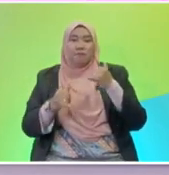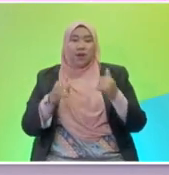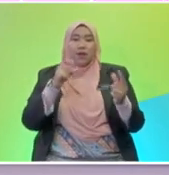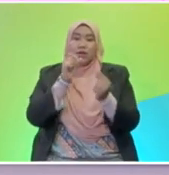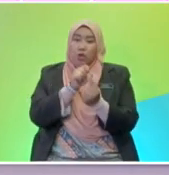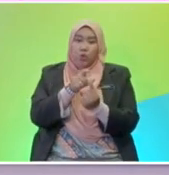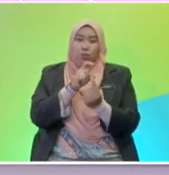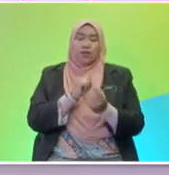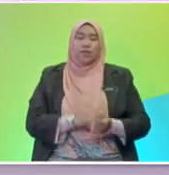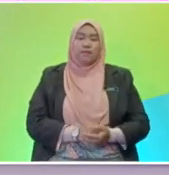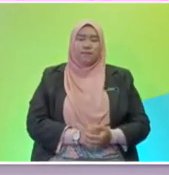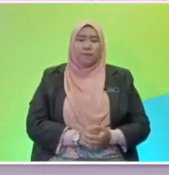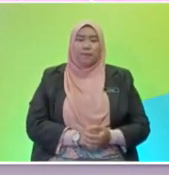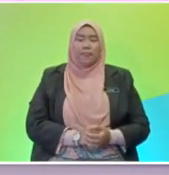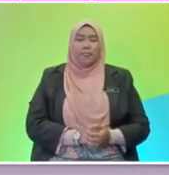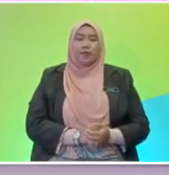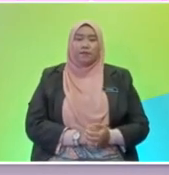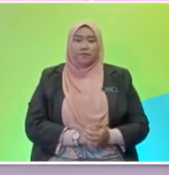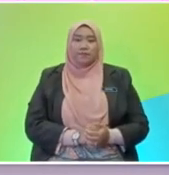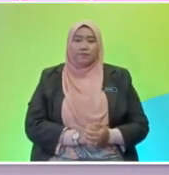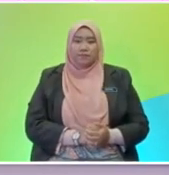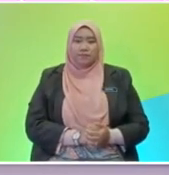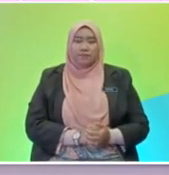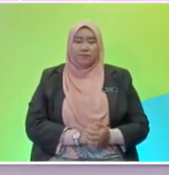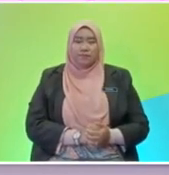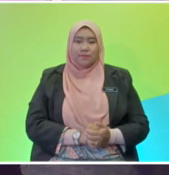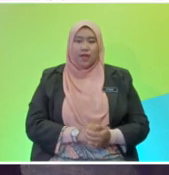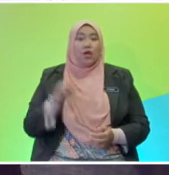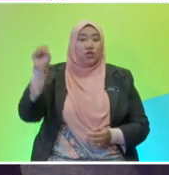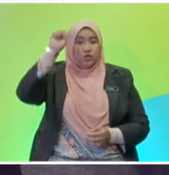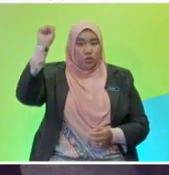itu ayatnya Sani dan Raffi main bully